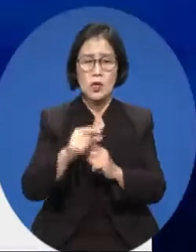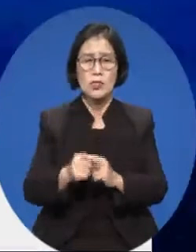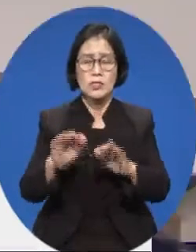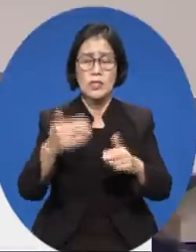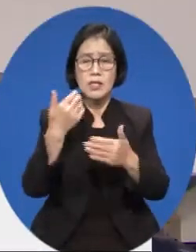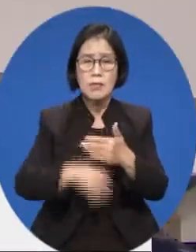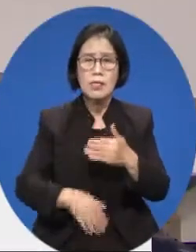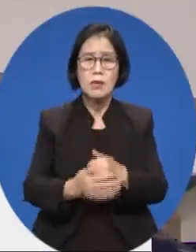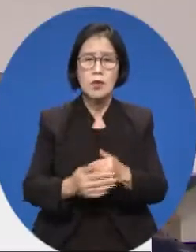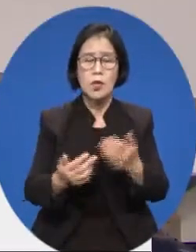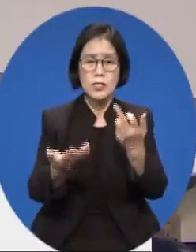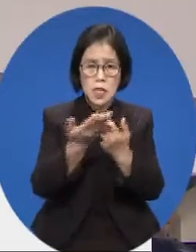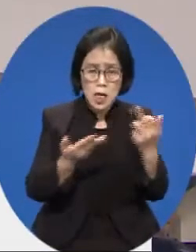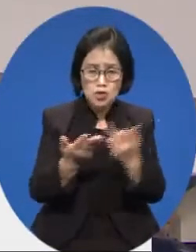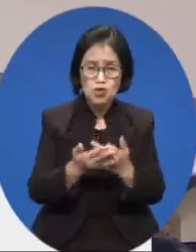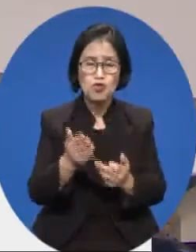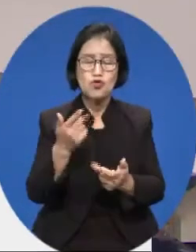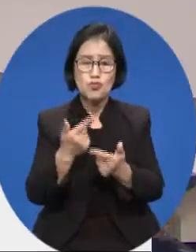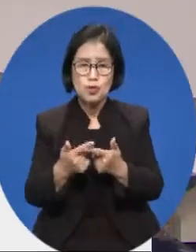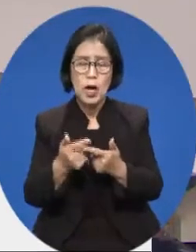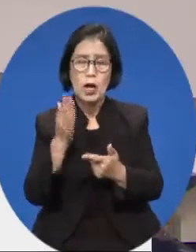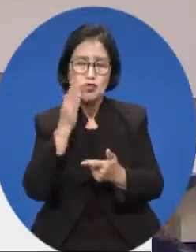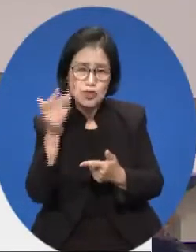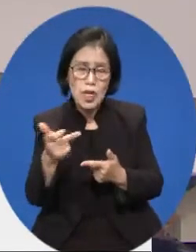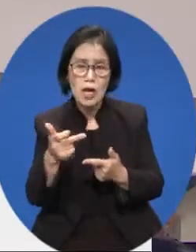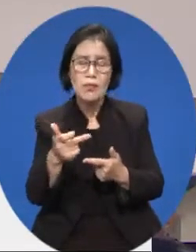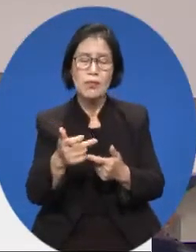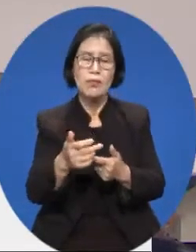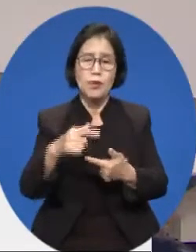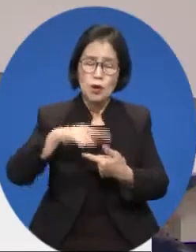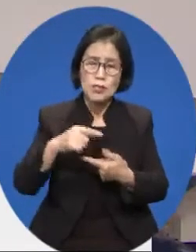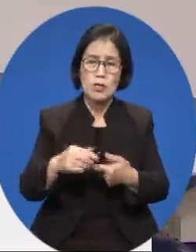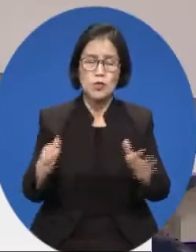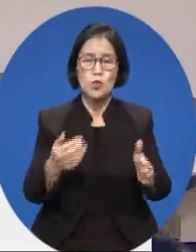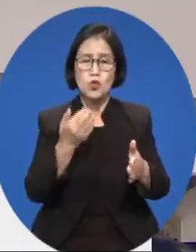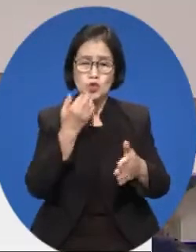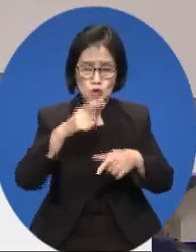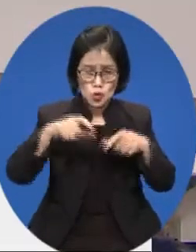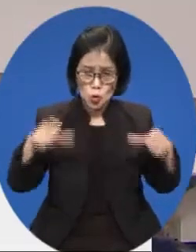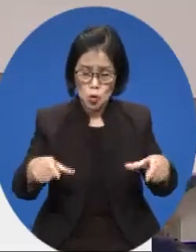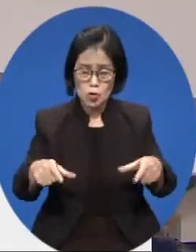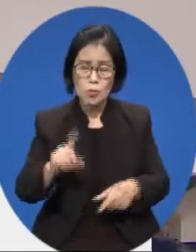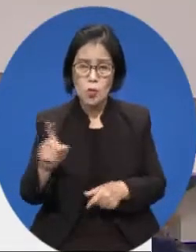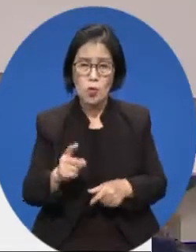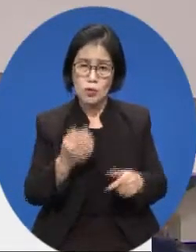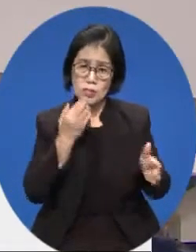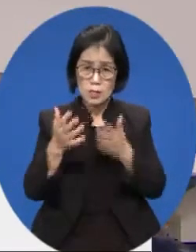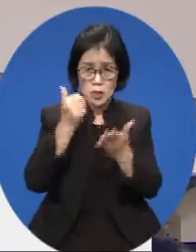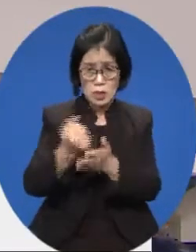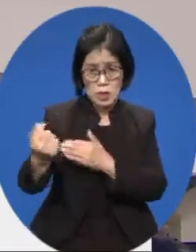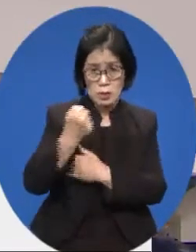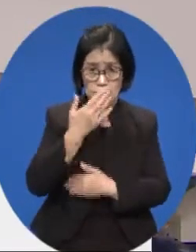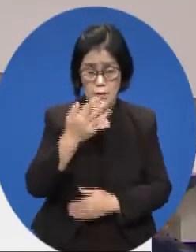있는 부분들이 제조 불경 그리고 수도권 입니다 수도권 이젠 0 지사의 강세다 이렇게 분석하는 게 맞을까요 그럴까요